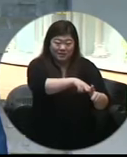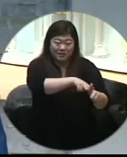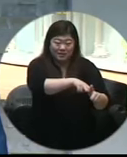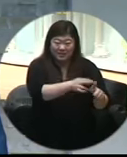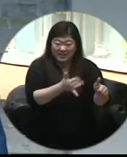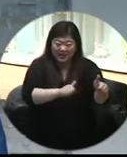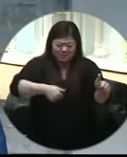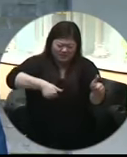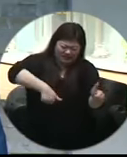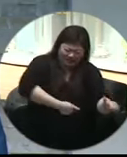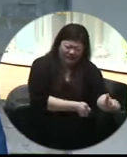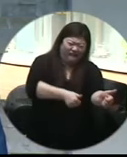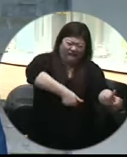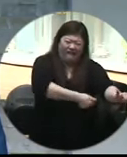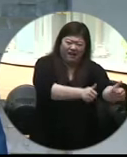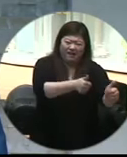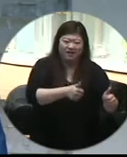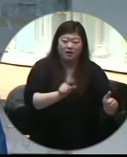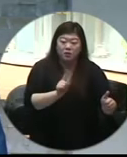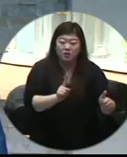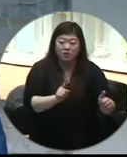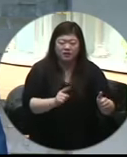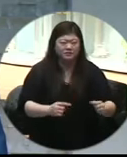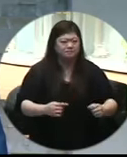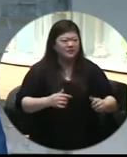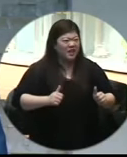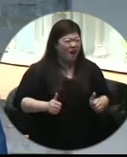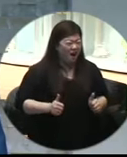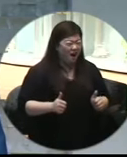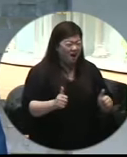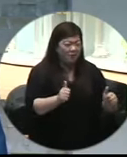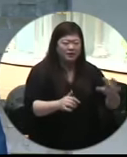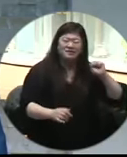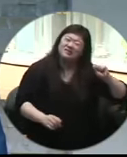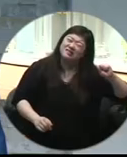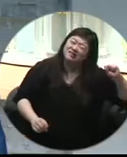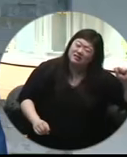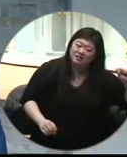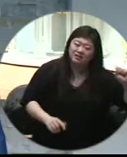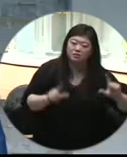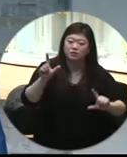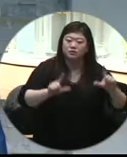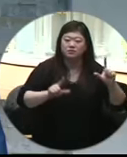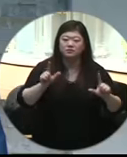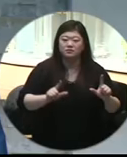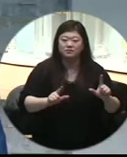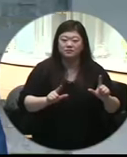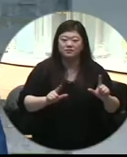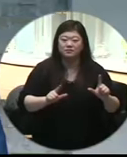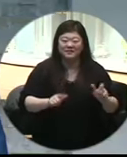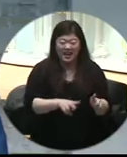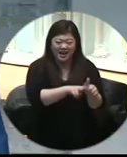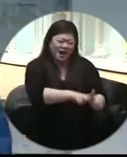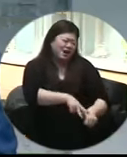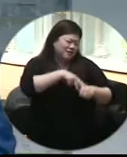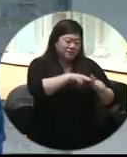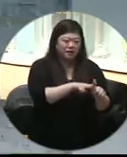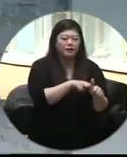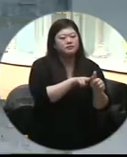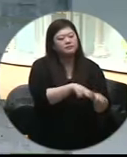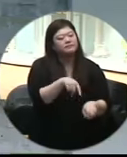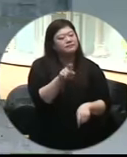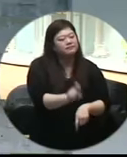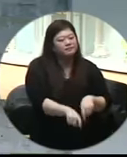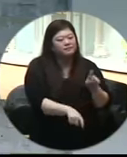그랬어요. 열심히 산다 이 말이죠. 달려가는 목을 매달았으니 얼마나 열심히 특심이겠어요. 열심히 그렇게